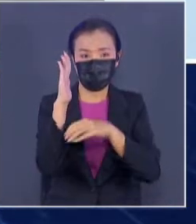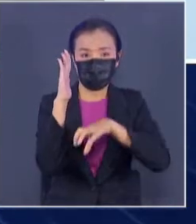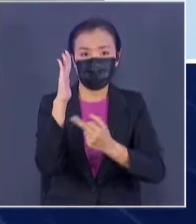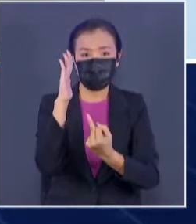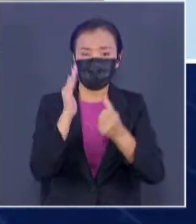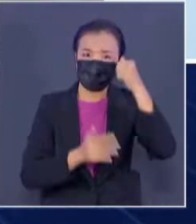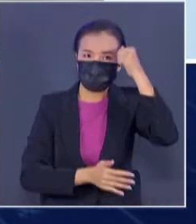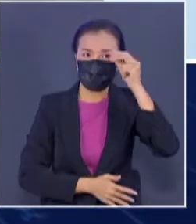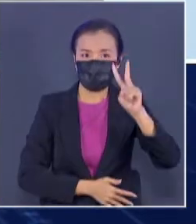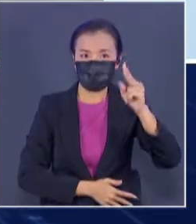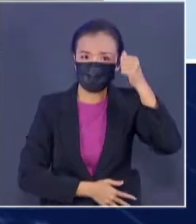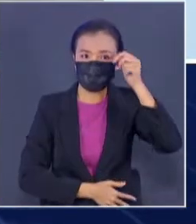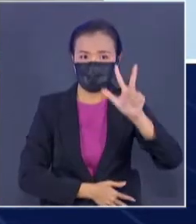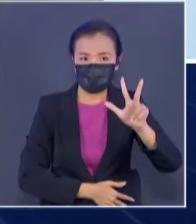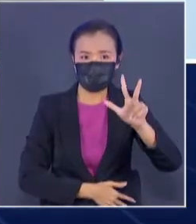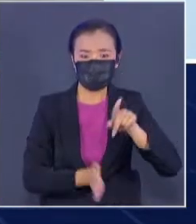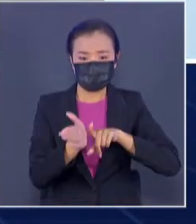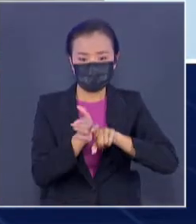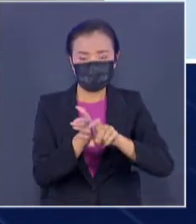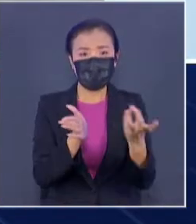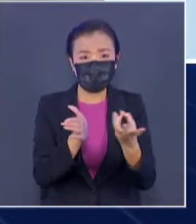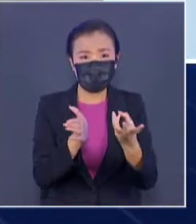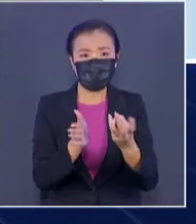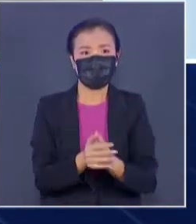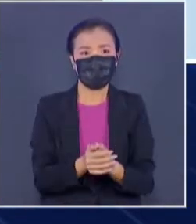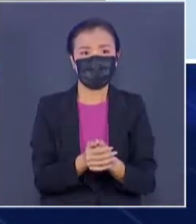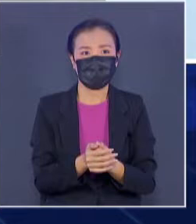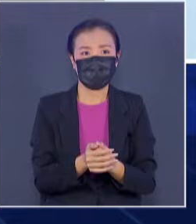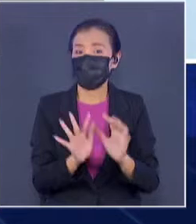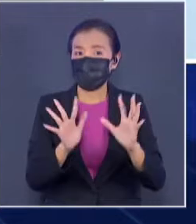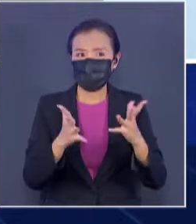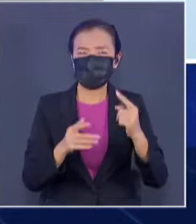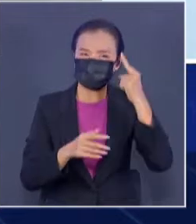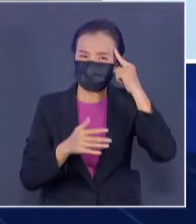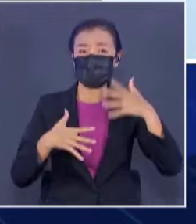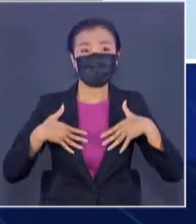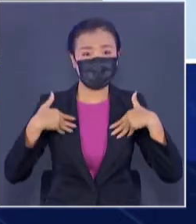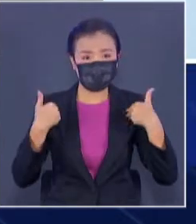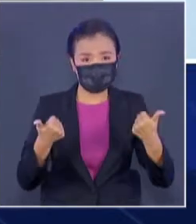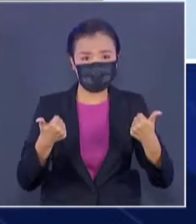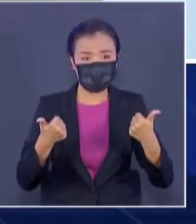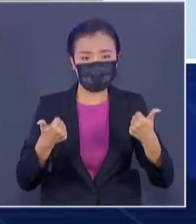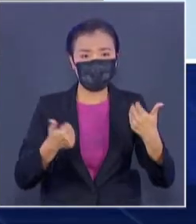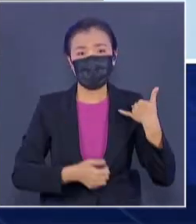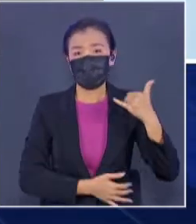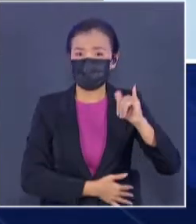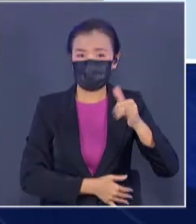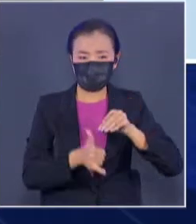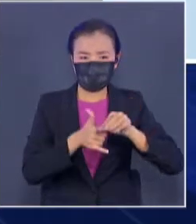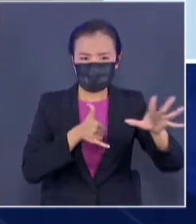ชื้อก็ยิ่งเหลือน้อยครับจึงตรวจไม่เจอแม้จะค่อนข้างสบายใจว่าโอกาสในการแพร่